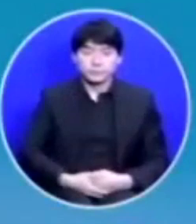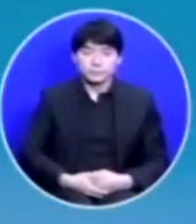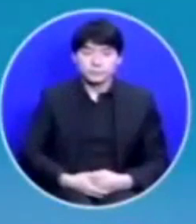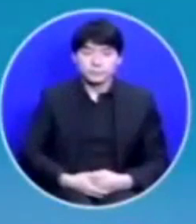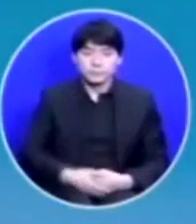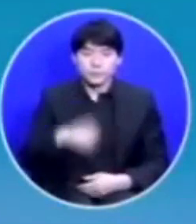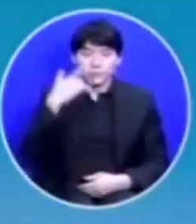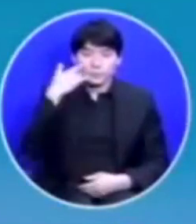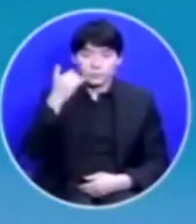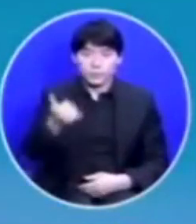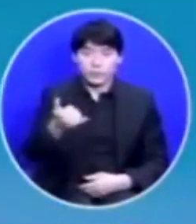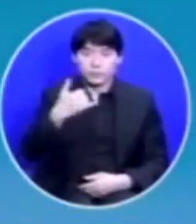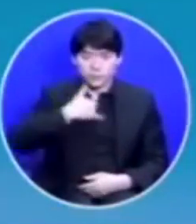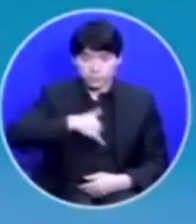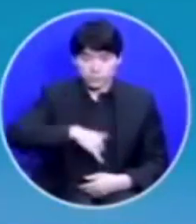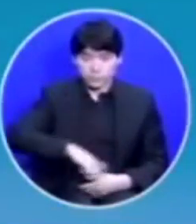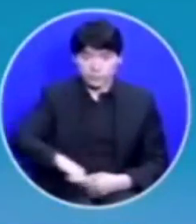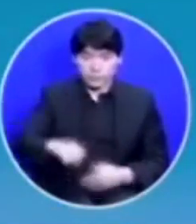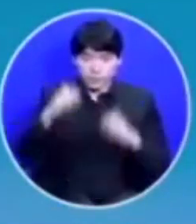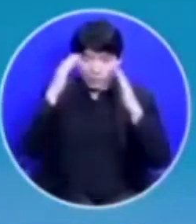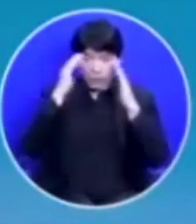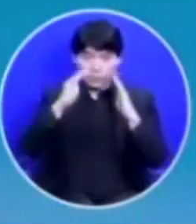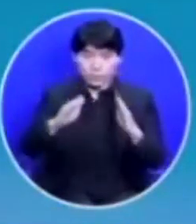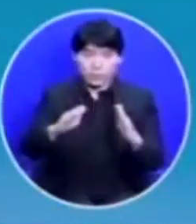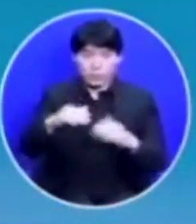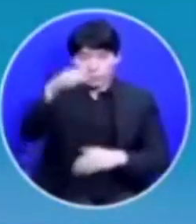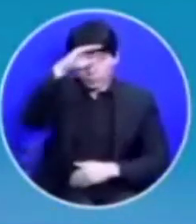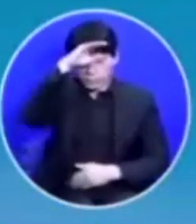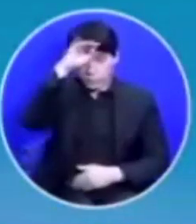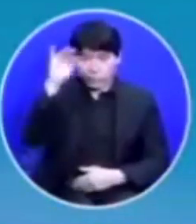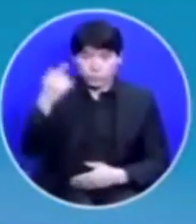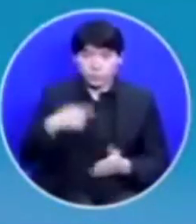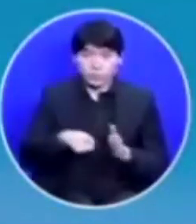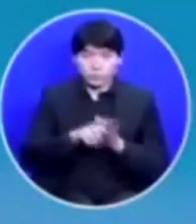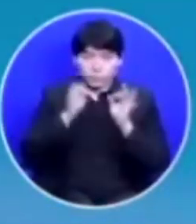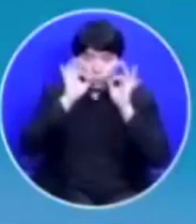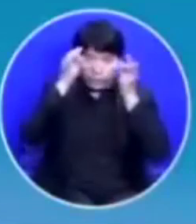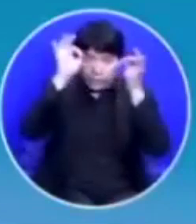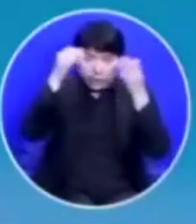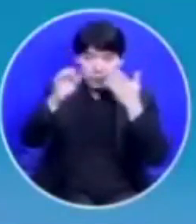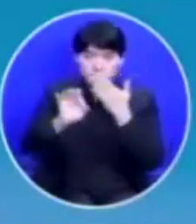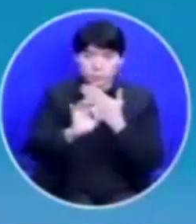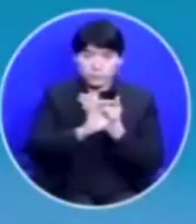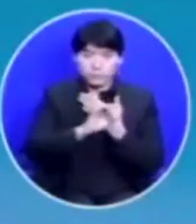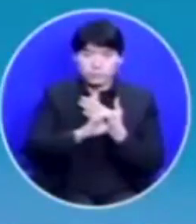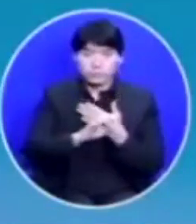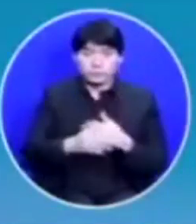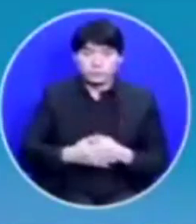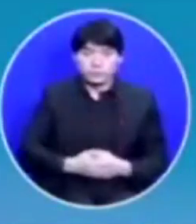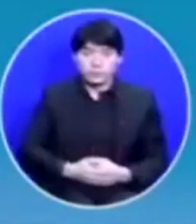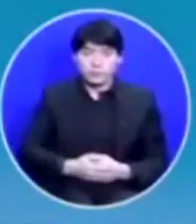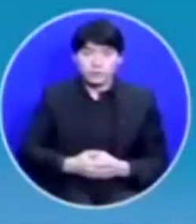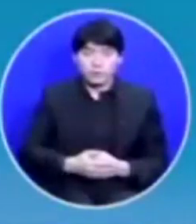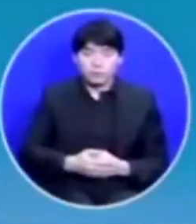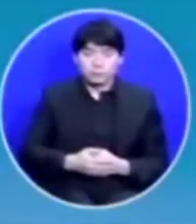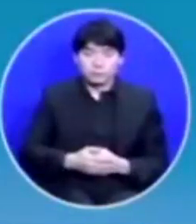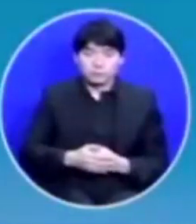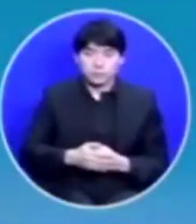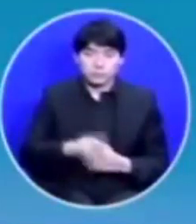부모가 자녀들을 향하여 보니 되려고 스스로 노력하면 그건 작고 어긋나게